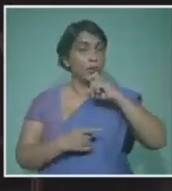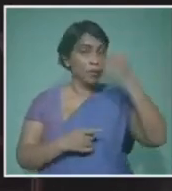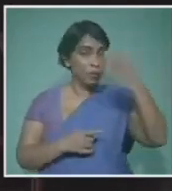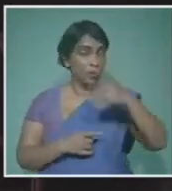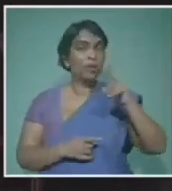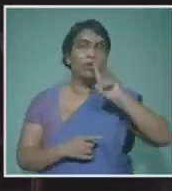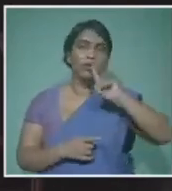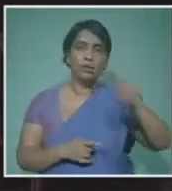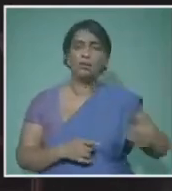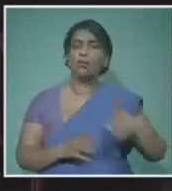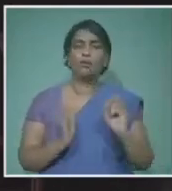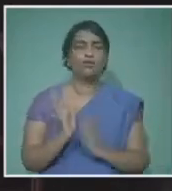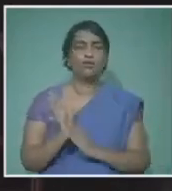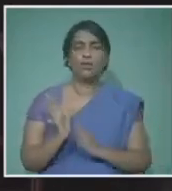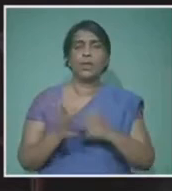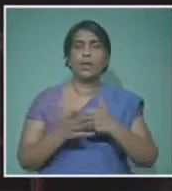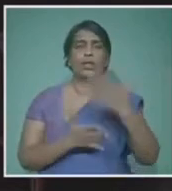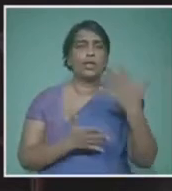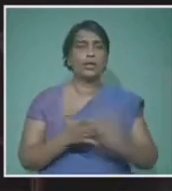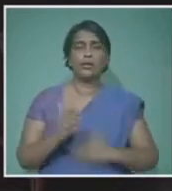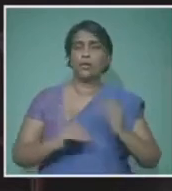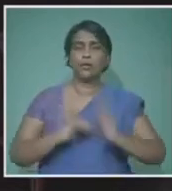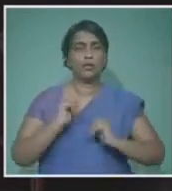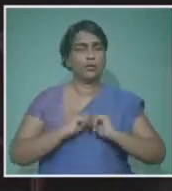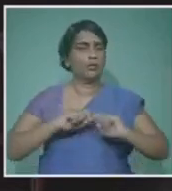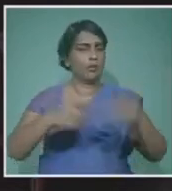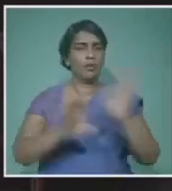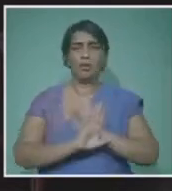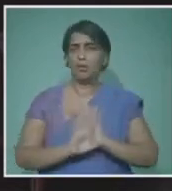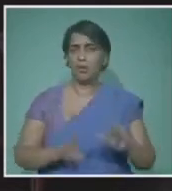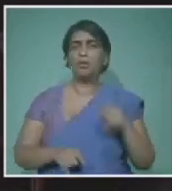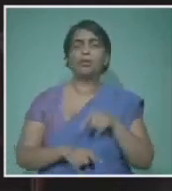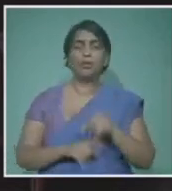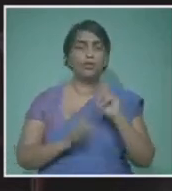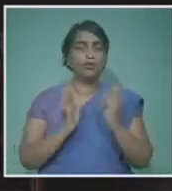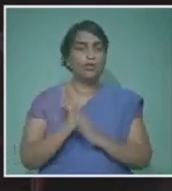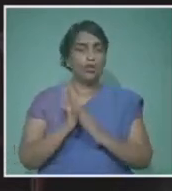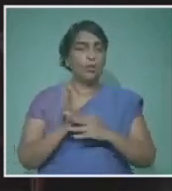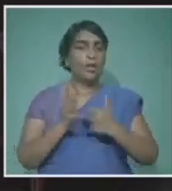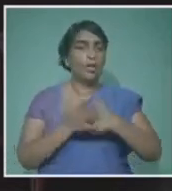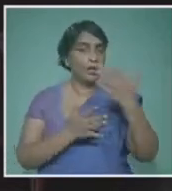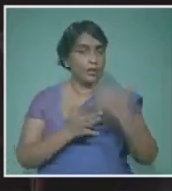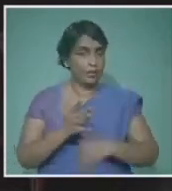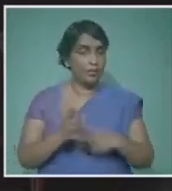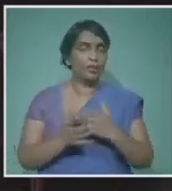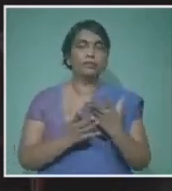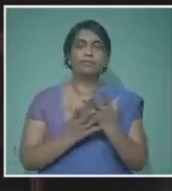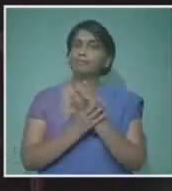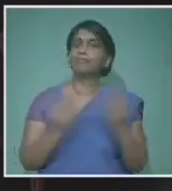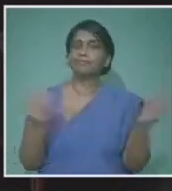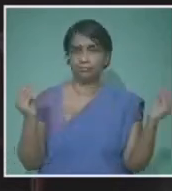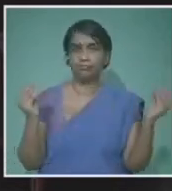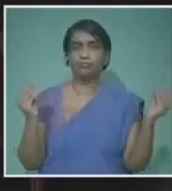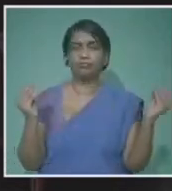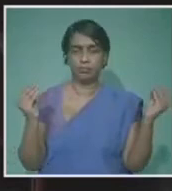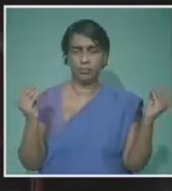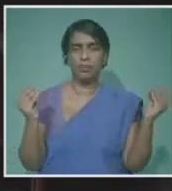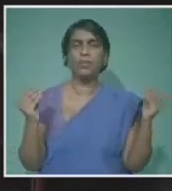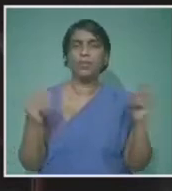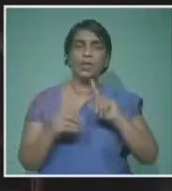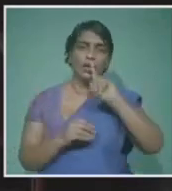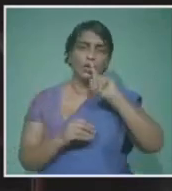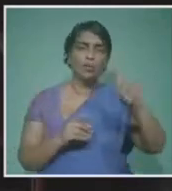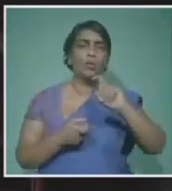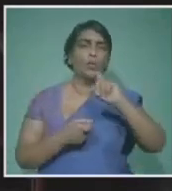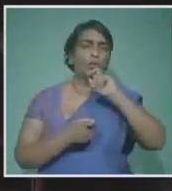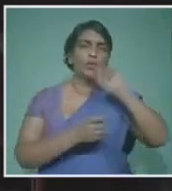මේ කොමිසම සභාව වාර්තාව අපි ක්‍රියාත්මක කරන්නේ නැහැ ඒ නිසා මේ කොමිසම සභාවේ වාර්තා නිර්දේශ මෙතනින් පස්සේ අවලංගු වෙනවා කිව්වම අපිට නඩු ඉල්ලාස්